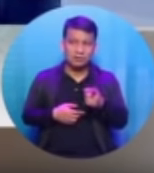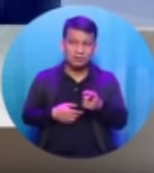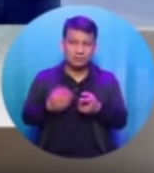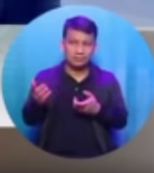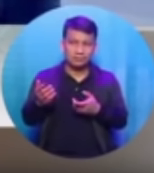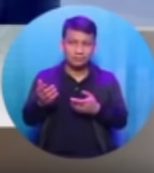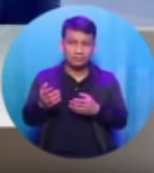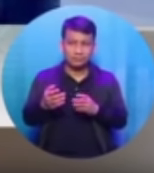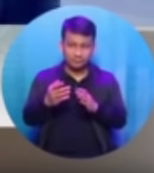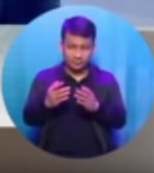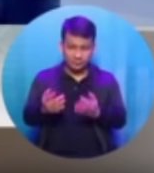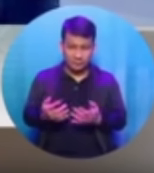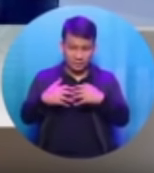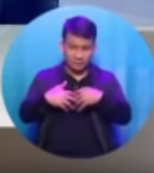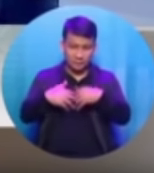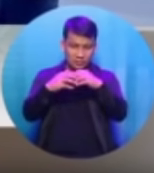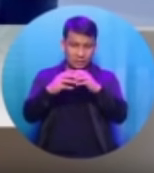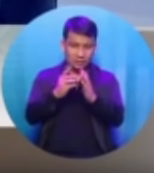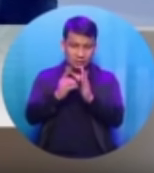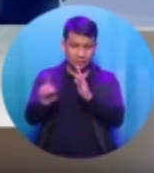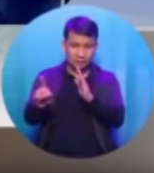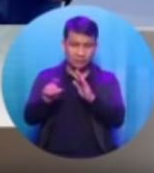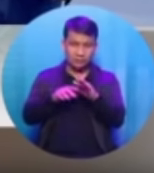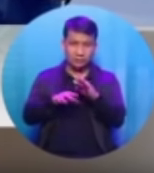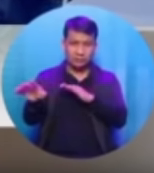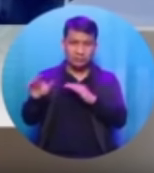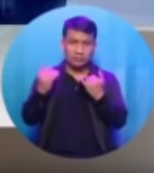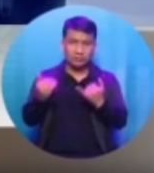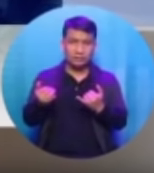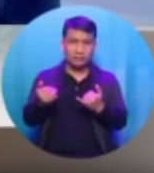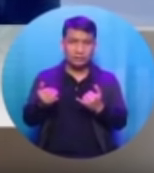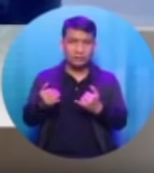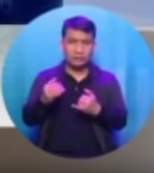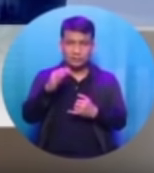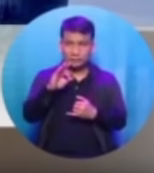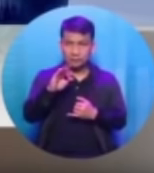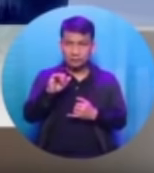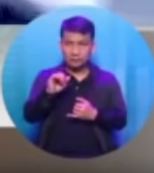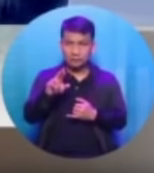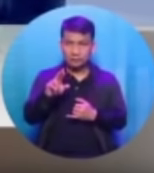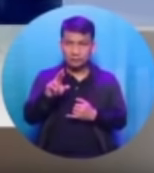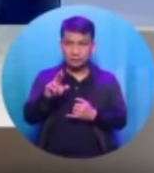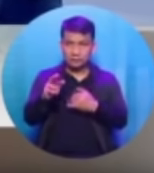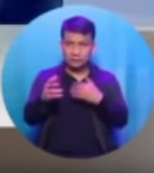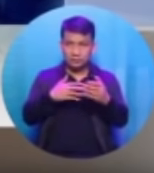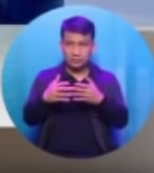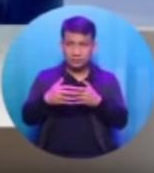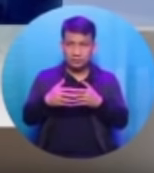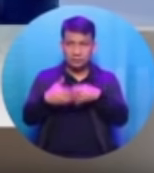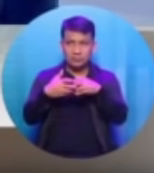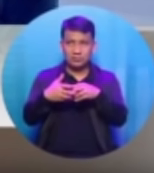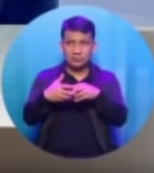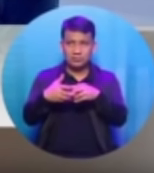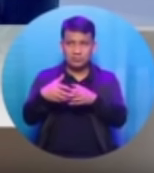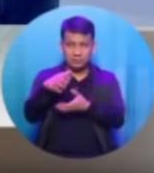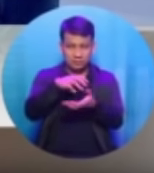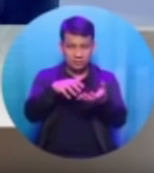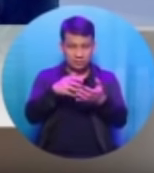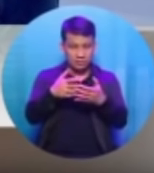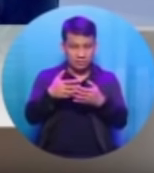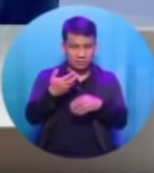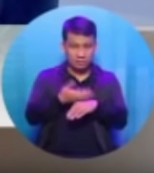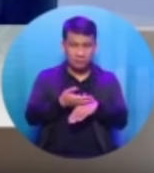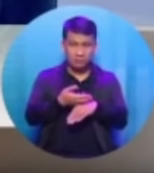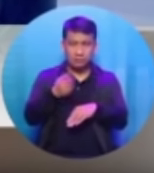Pag sinabing fire exit, dapat mayroong pinto talaga at may nakalagay fire exit at walang nakaharang na mga sako-sako. Na mga meron po siya,